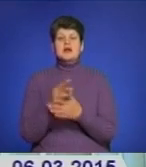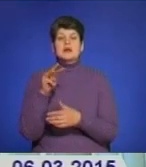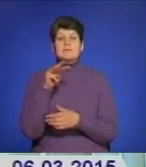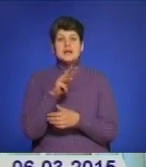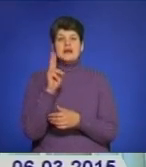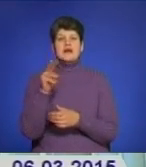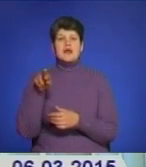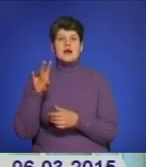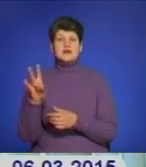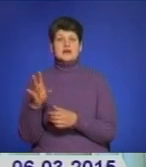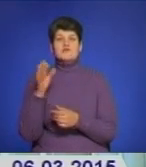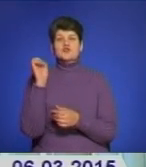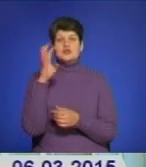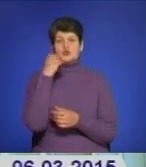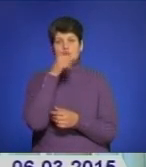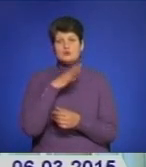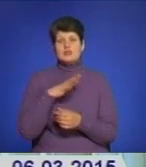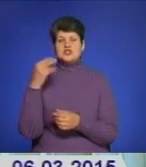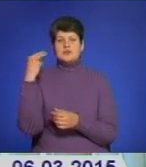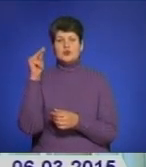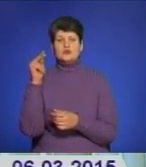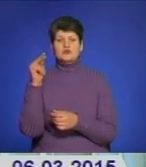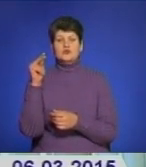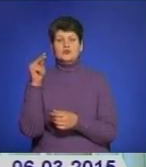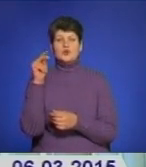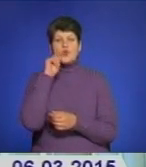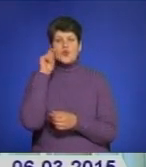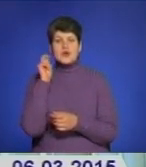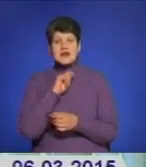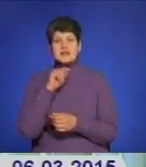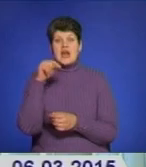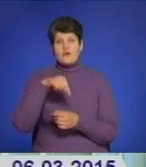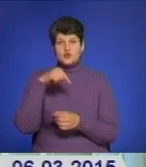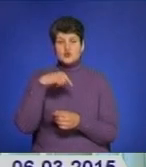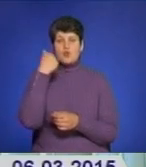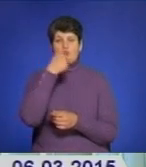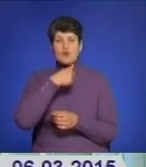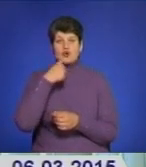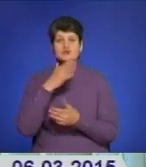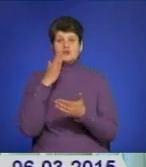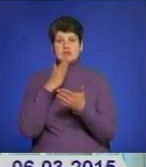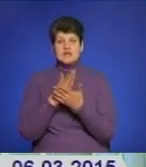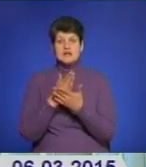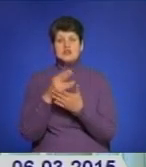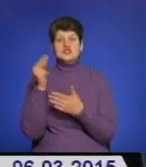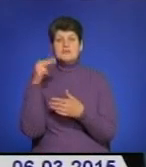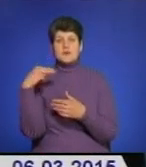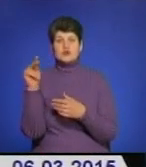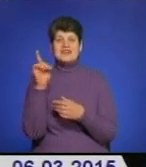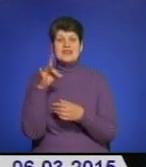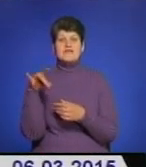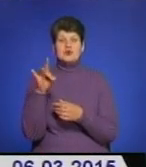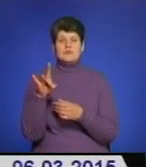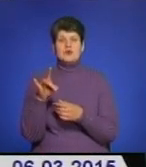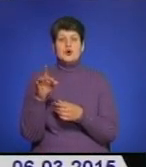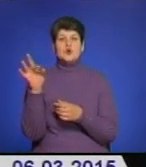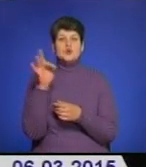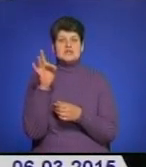яка в 2014 році була чемпіонкою України, а вже в цьому році стала чемпіонкою Наді Європи. Руслан